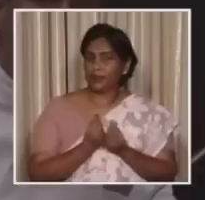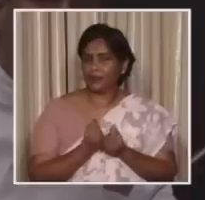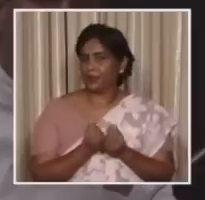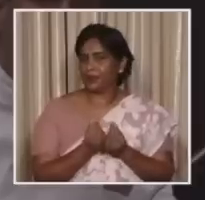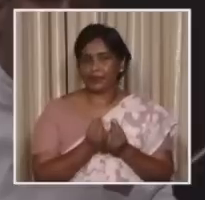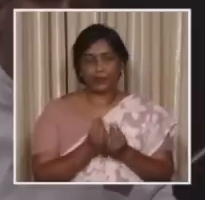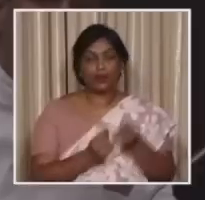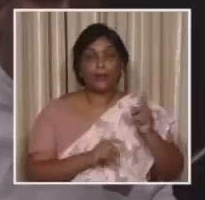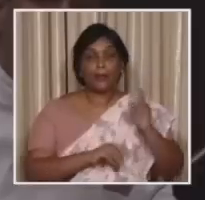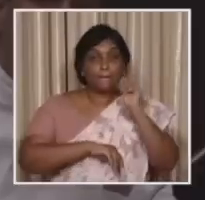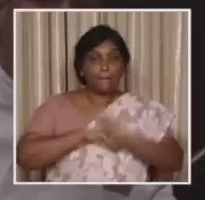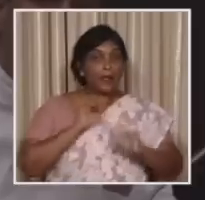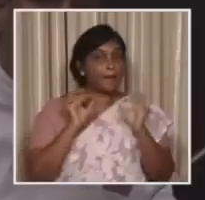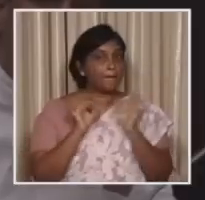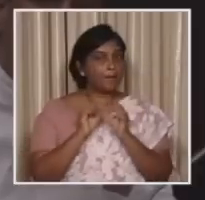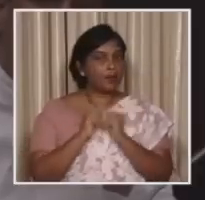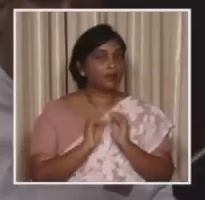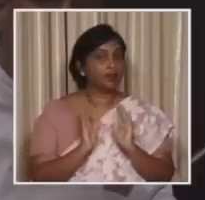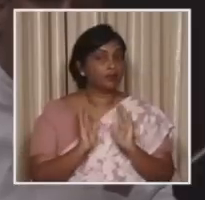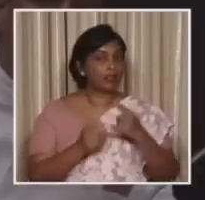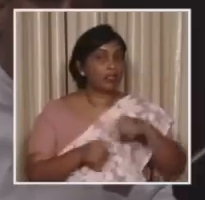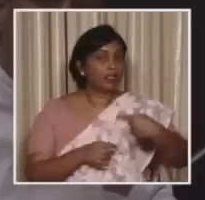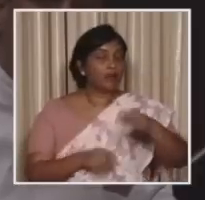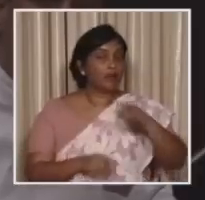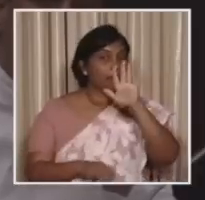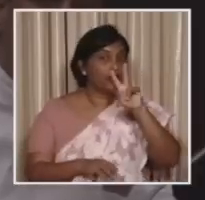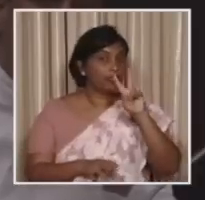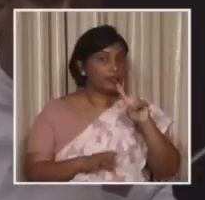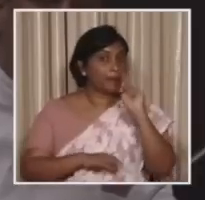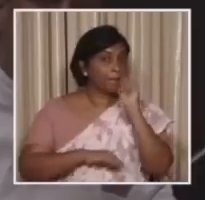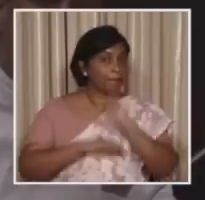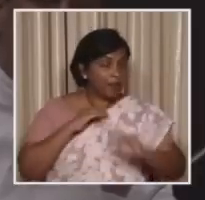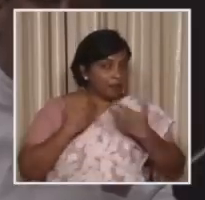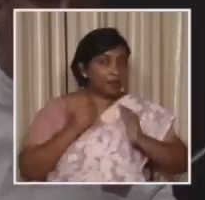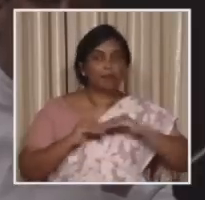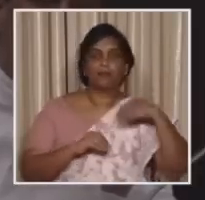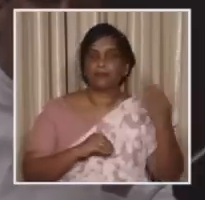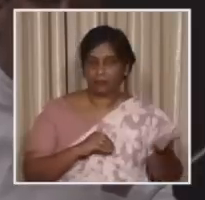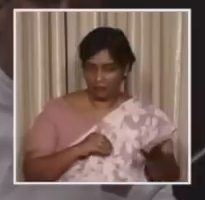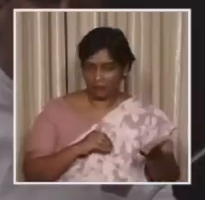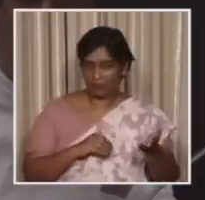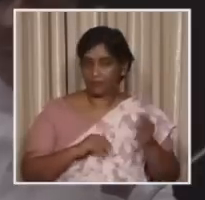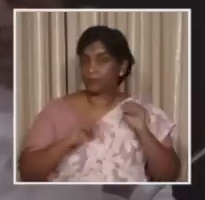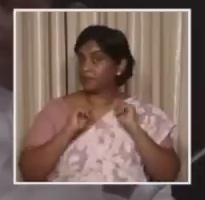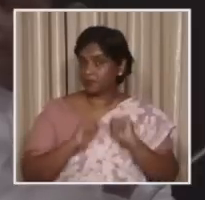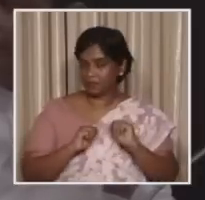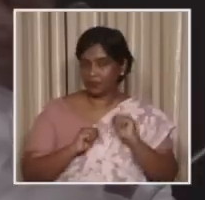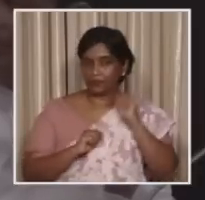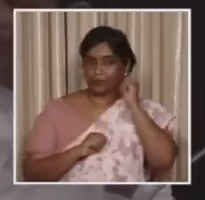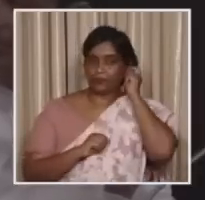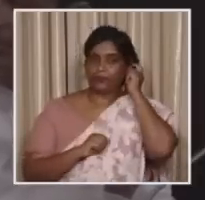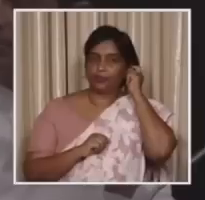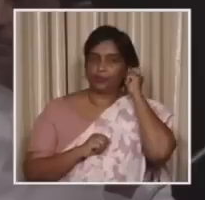වෙන්නේ මේ ප්ලෑන් B ක්‍රියාත්මක වෙන්නේ දවස් 52 කුමන්ත්‍රණයෙන් පස්සේ මොකද